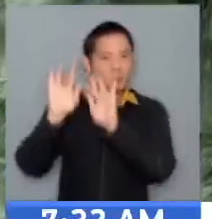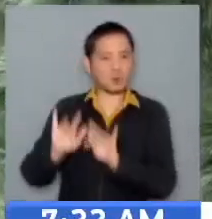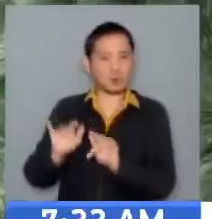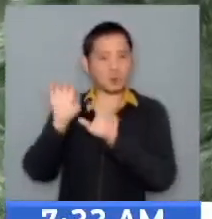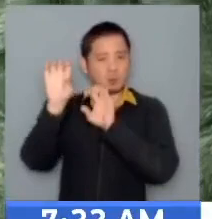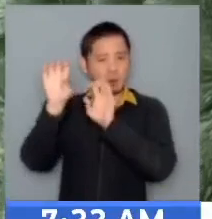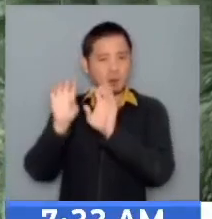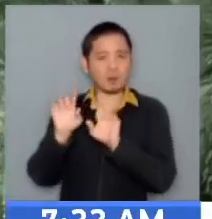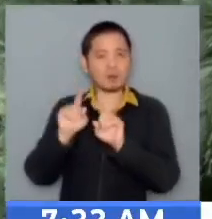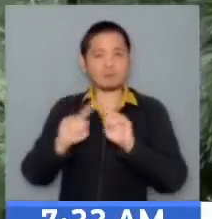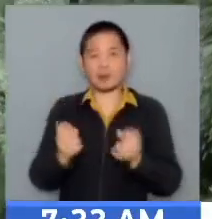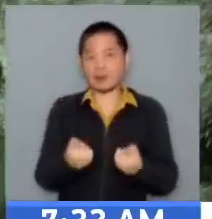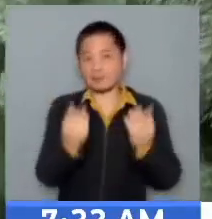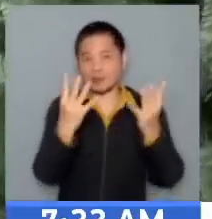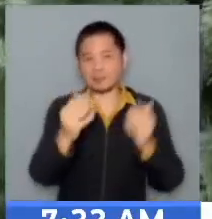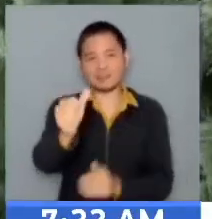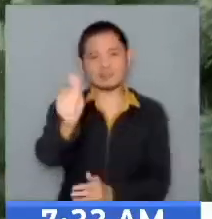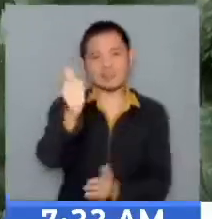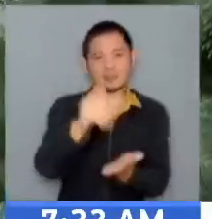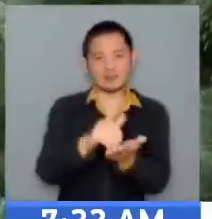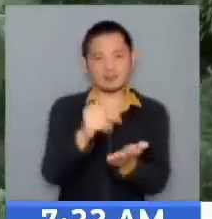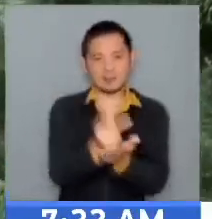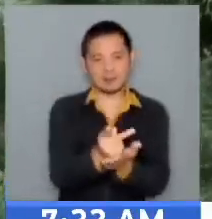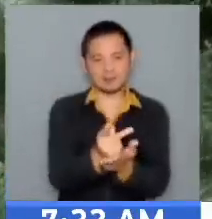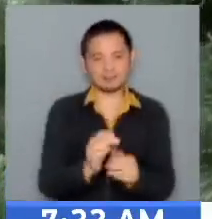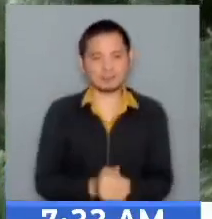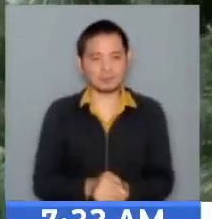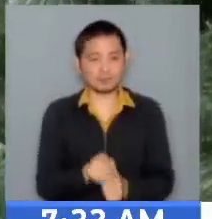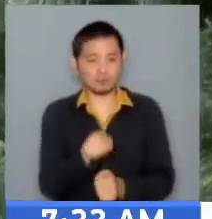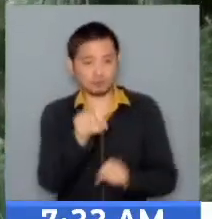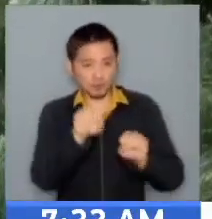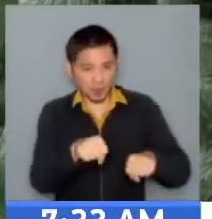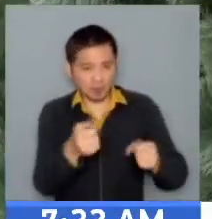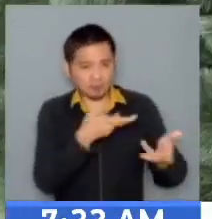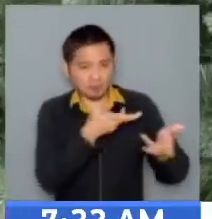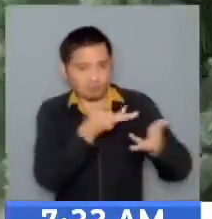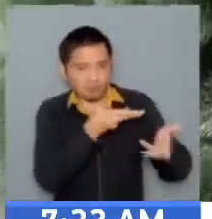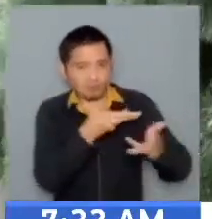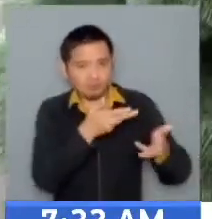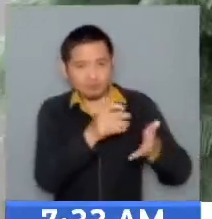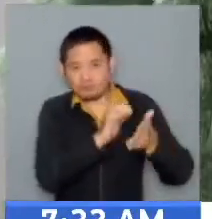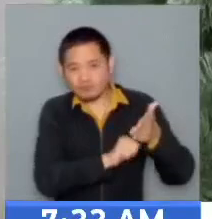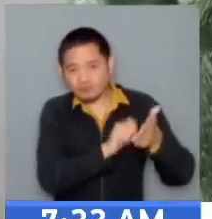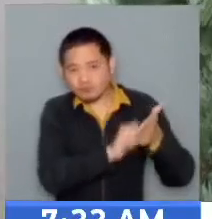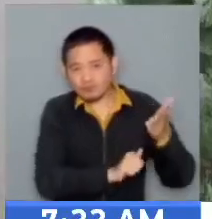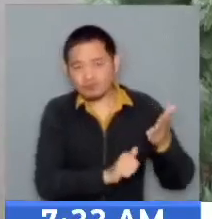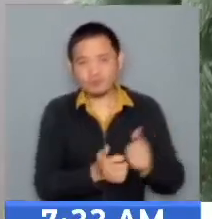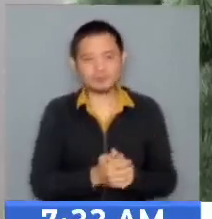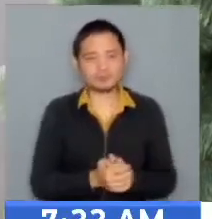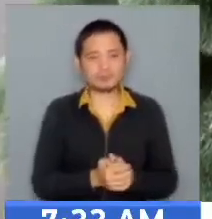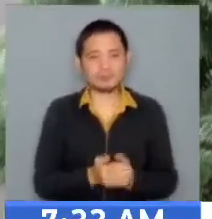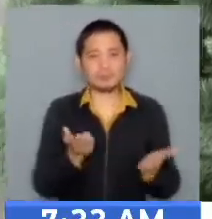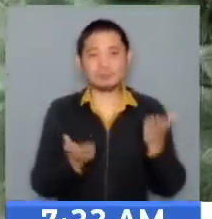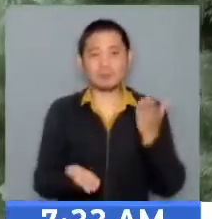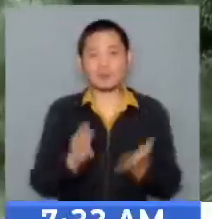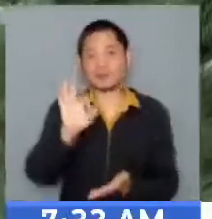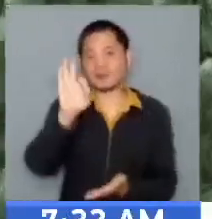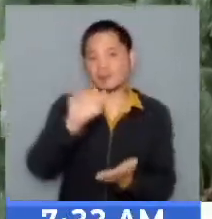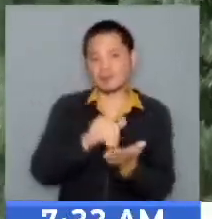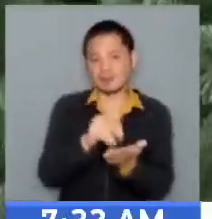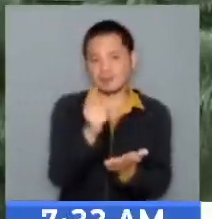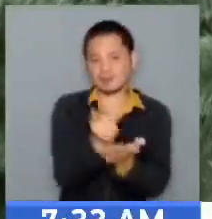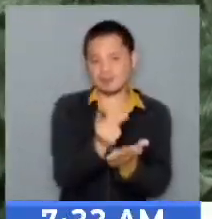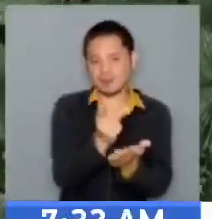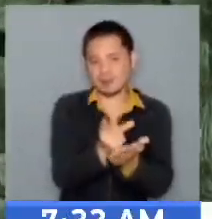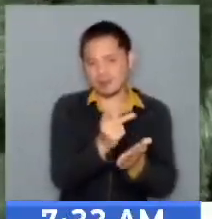10,000 pesos. Pero maaaring makipagtawaran yung mga kapuso natin, maaaring bigay po sa inyo yan ng hanggang 9,000 pesos ayon dun sa